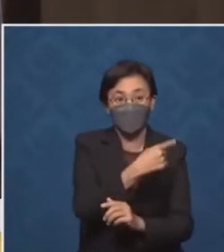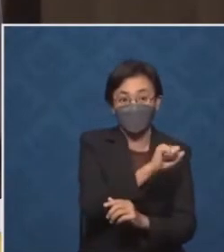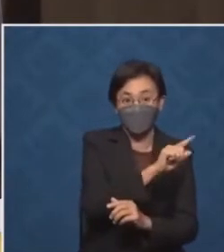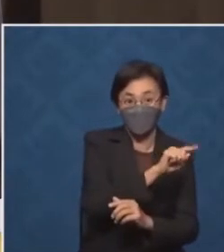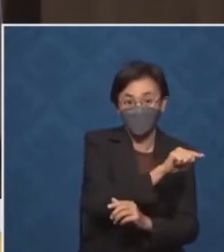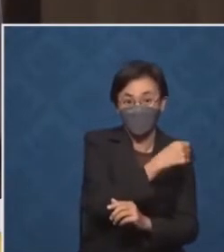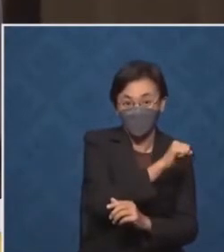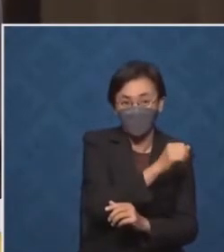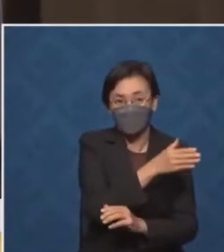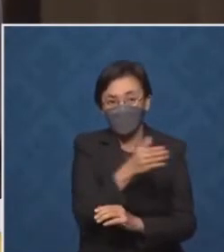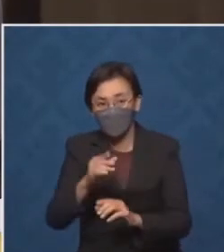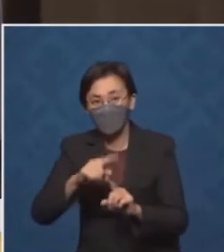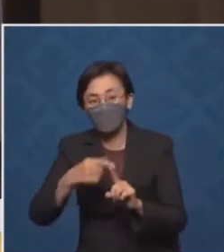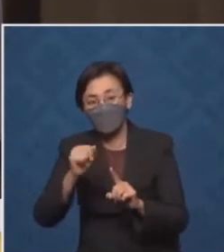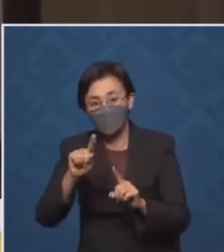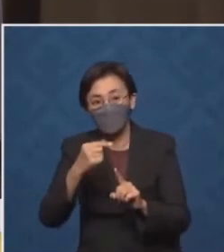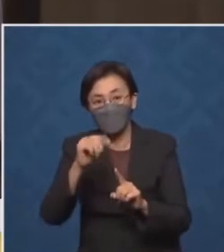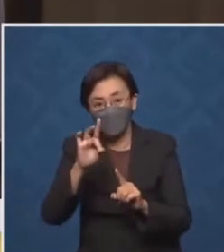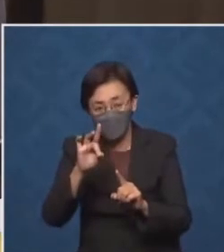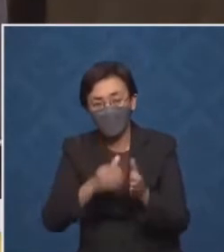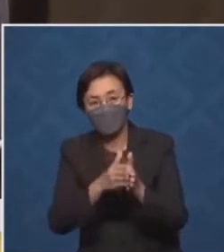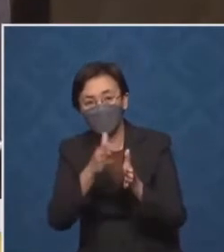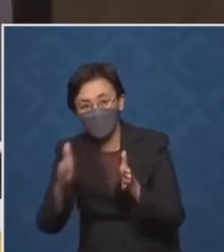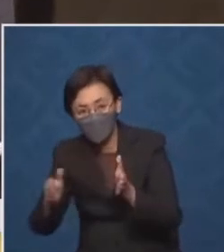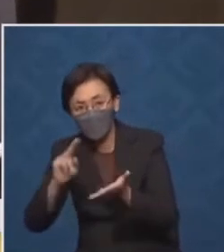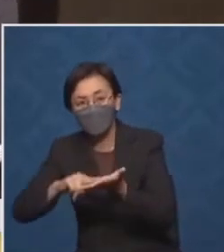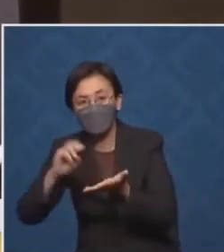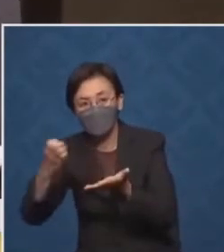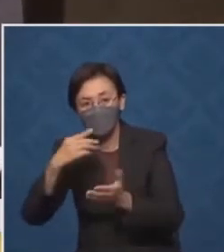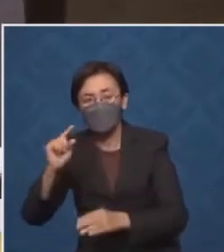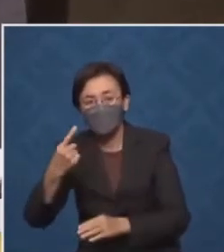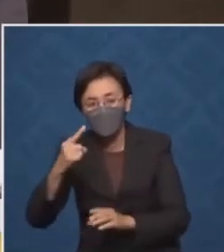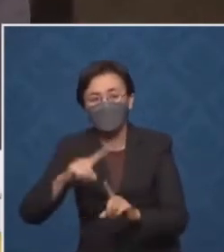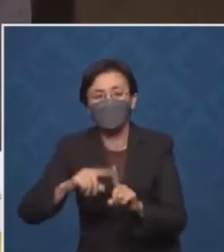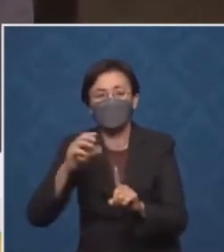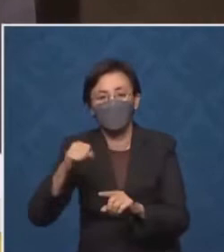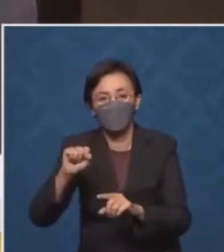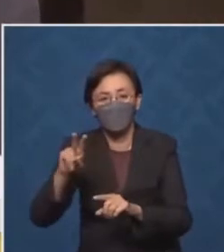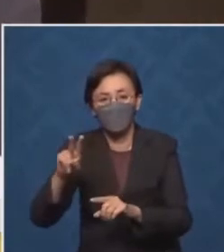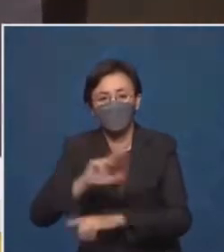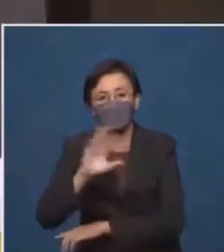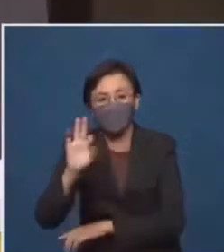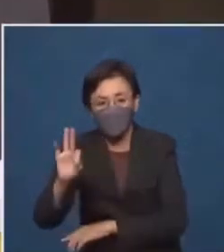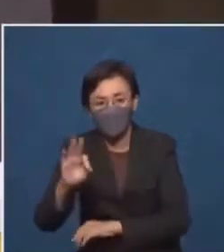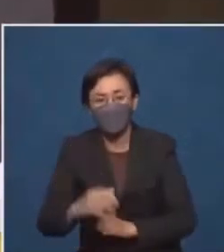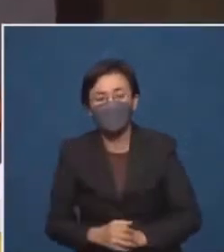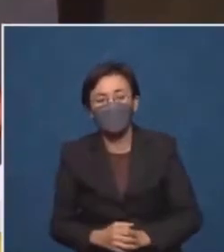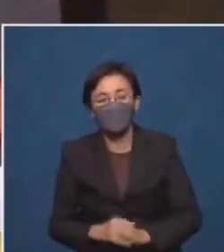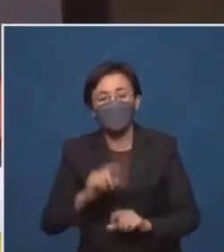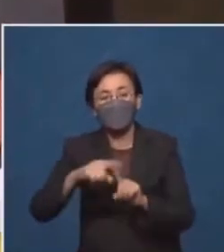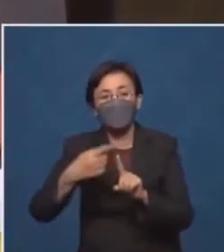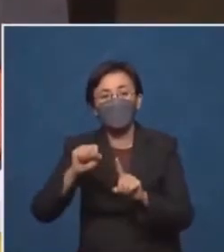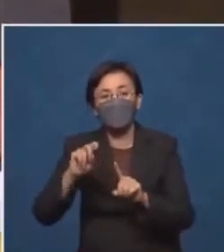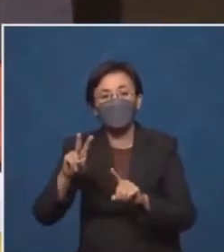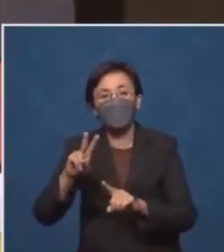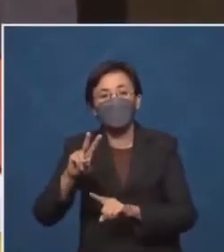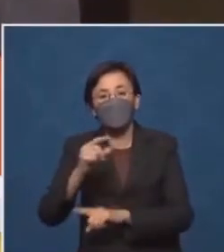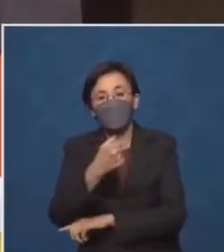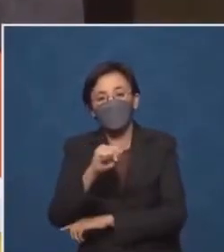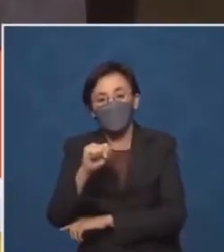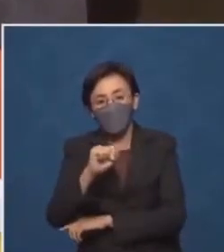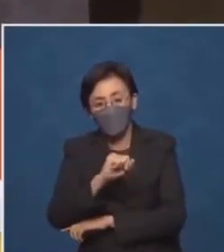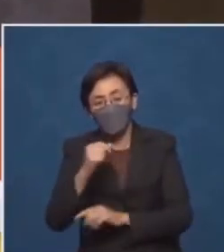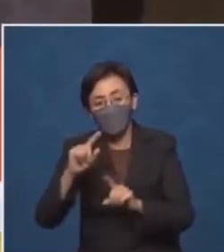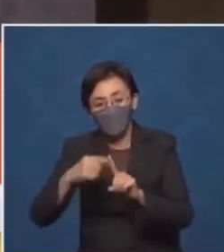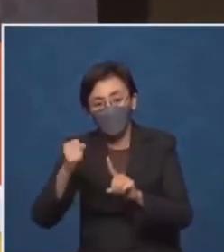่ตอบเขาครับมาอีกทีนึงเขาต้ส่งอเมลมาตามอีรอบหนึ่วนที่ 9 ธนวาคมบอกว่าตกลง